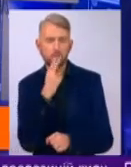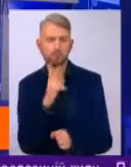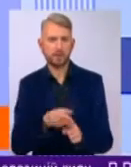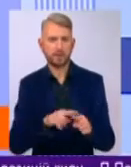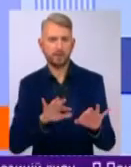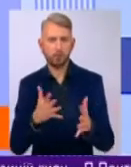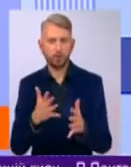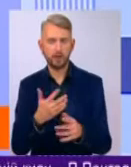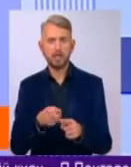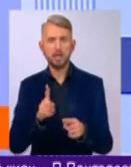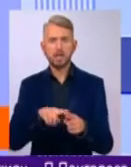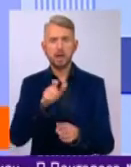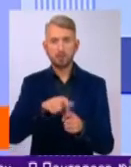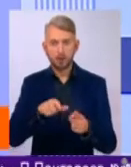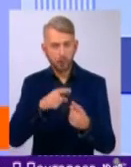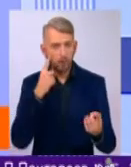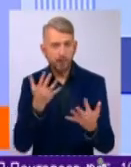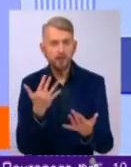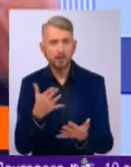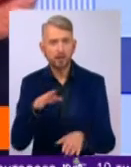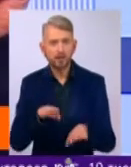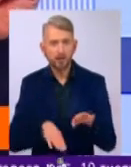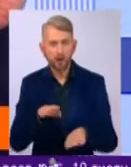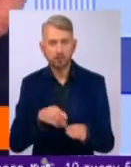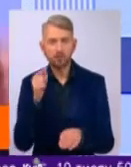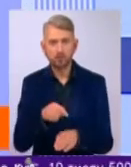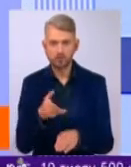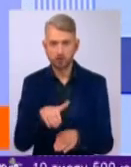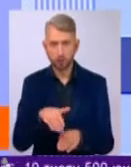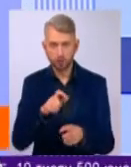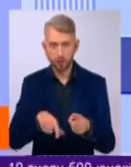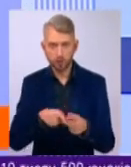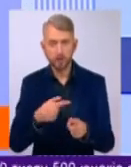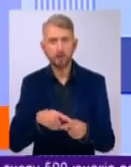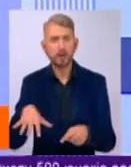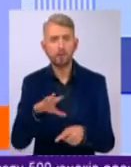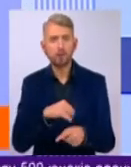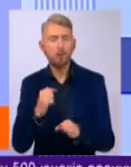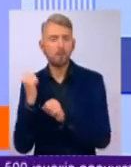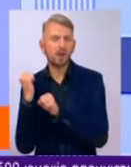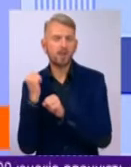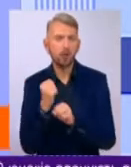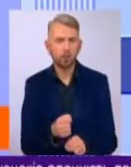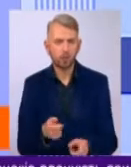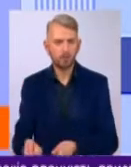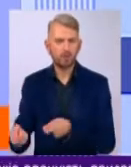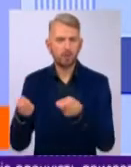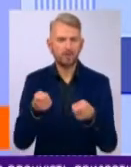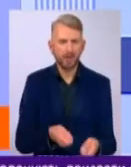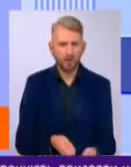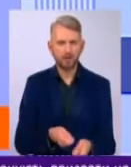відбулося. Цинк патронів, ви уявляєте, скільки важить 1000 патронів? Це все протягнули, поставили на